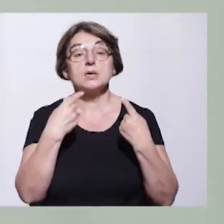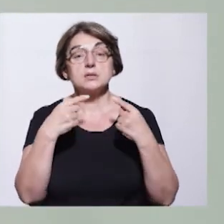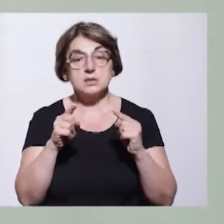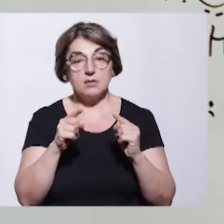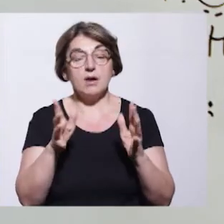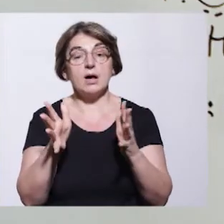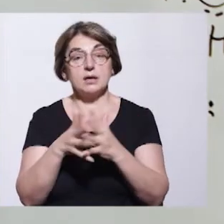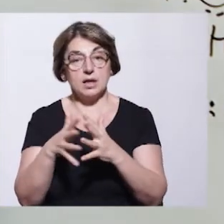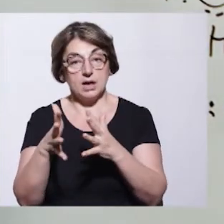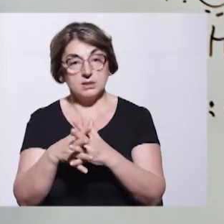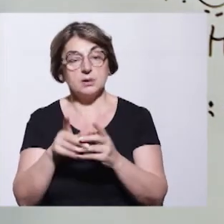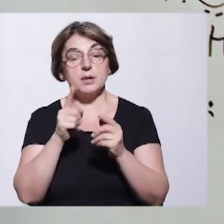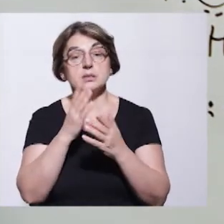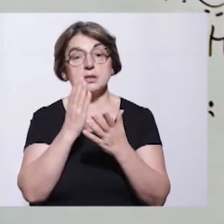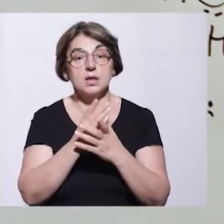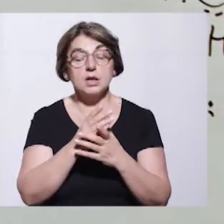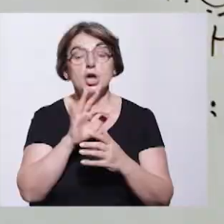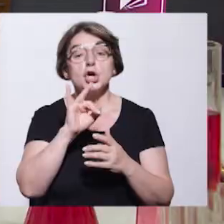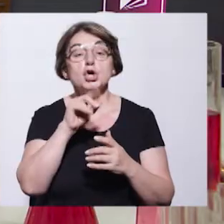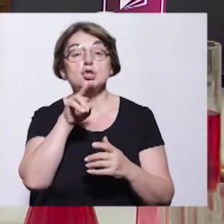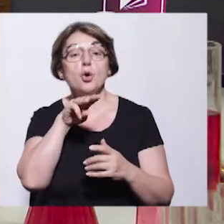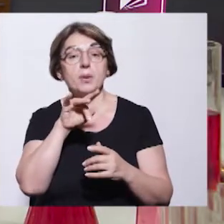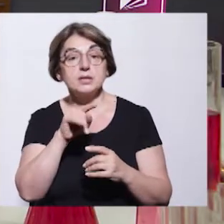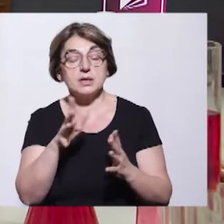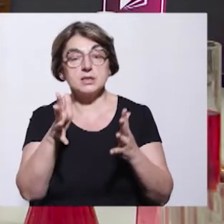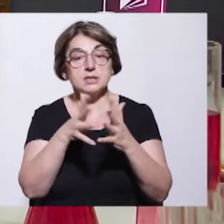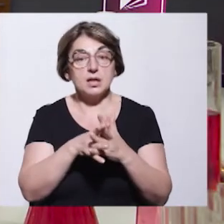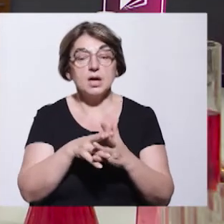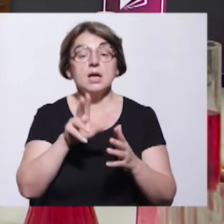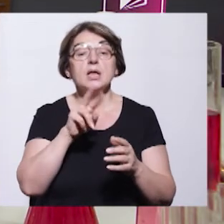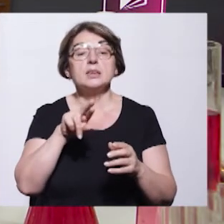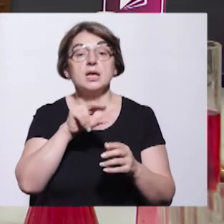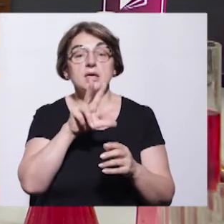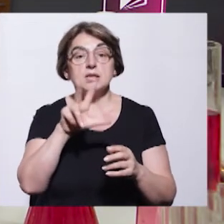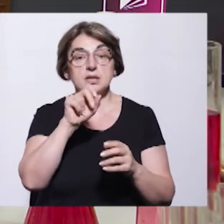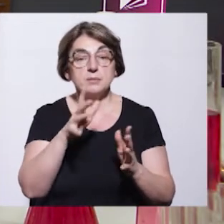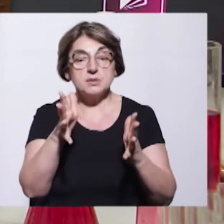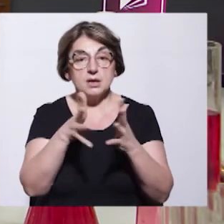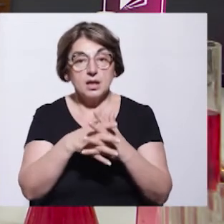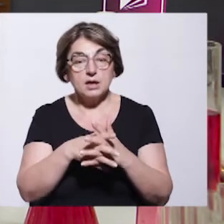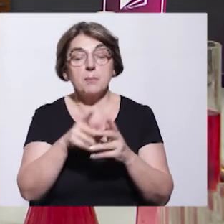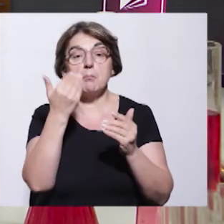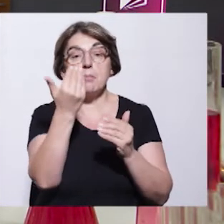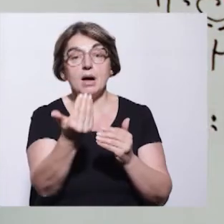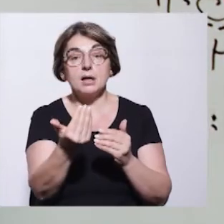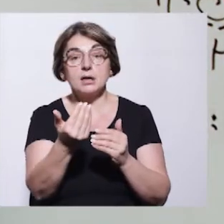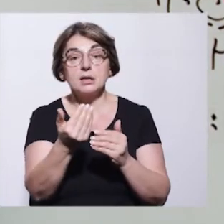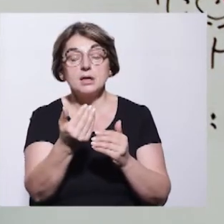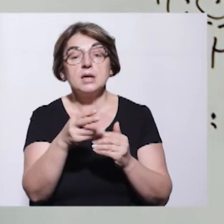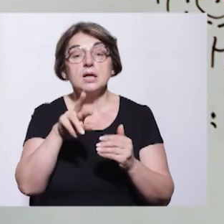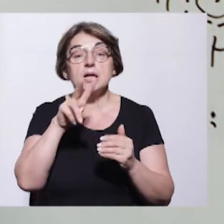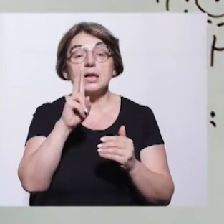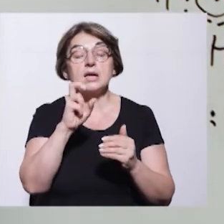კიდევ სხვა რეაქციები, კერძოდ ეს არის იზომერიზაციის რეაქცია, ეს არის დეჰიდრირების რეაქცია, ეს არის